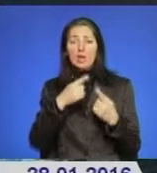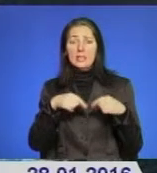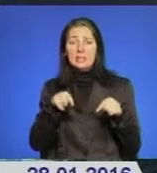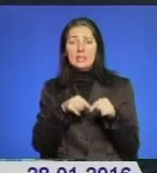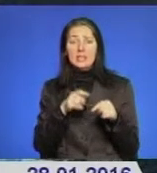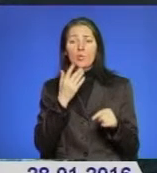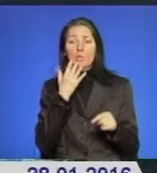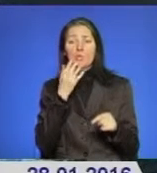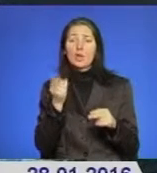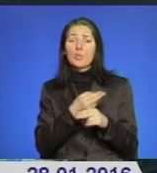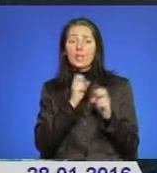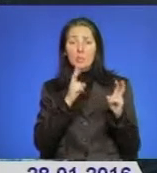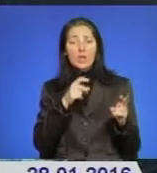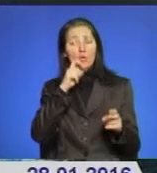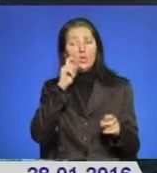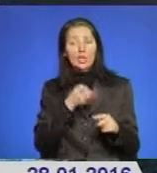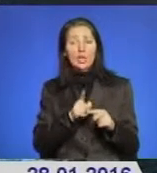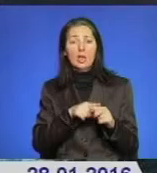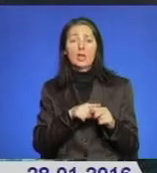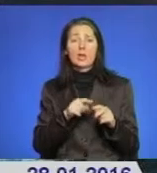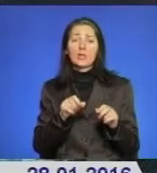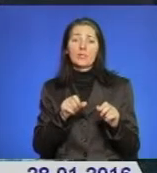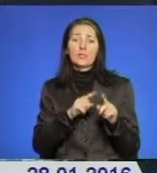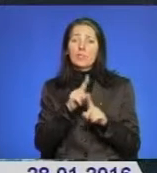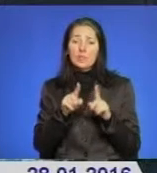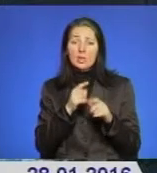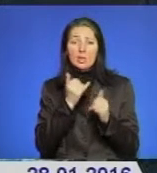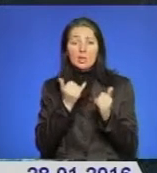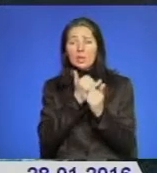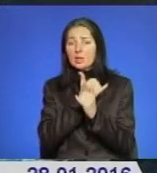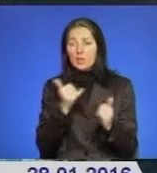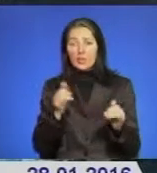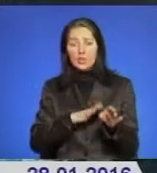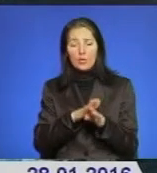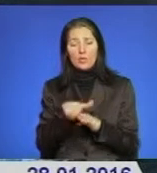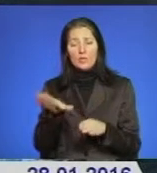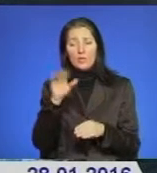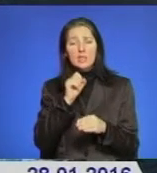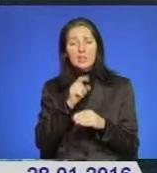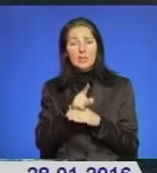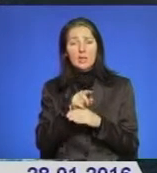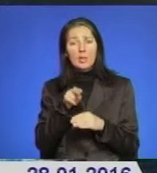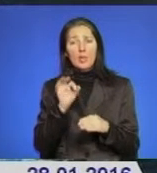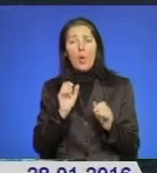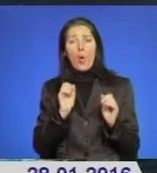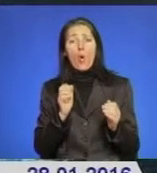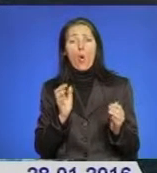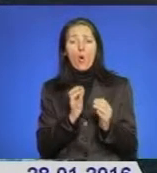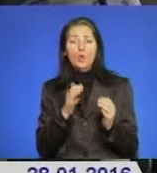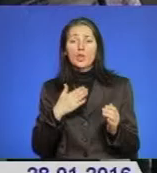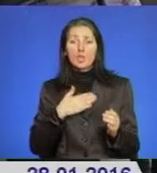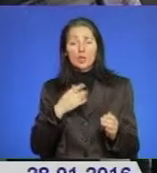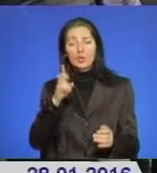національної безпеки України, яка насправді деформована і зараз не може виконувати всіх завдань по охороні нашої